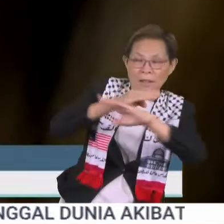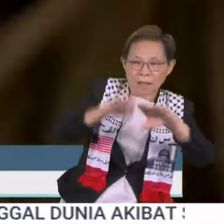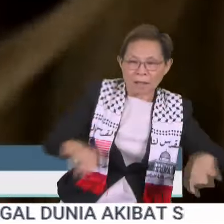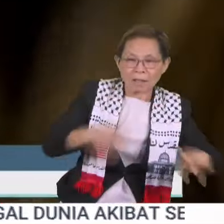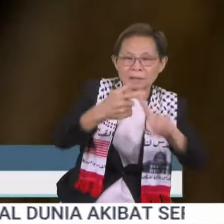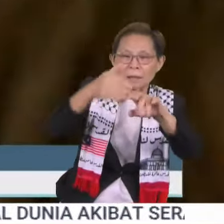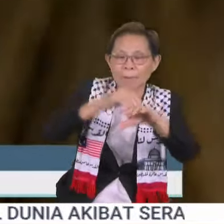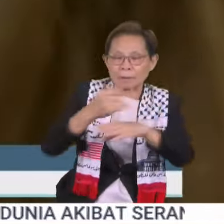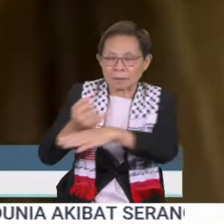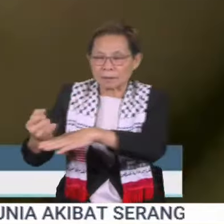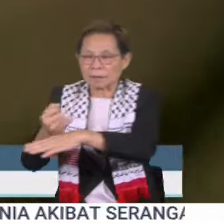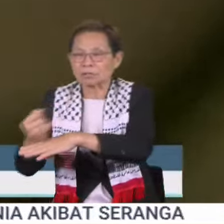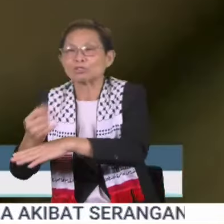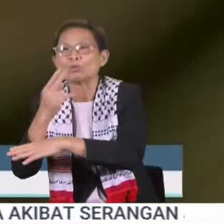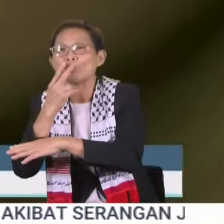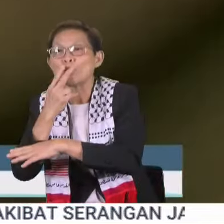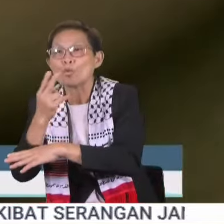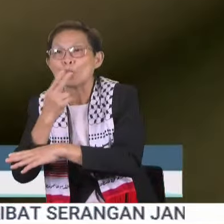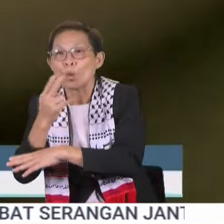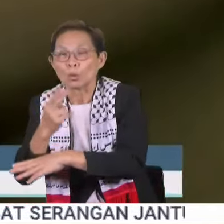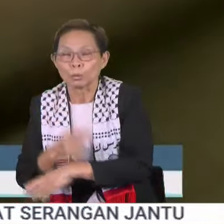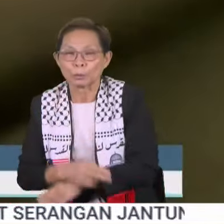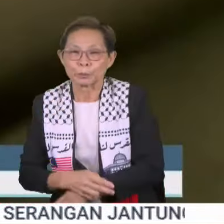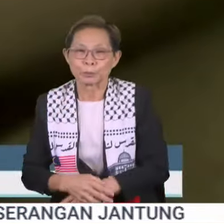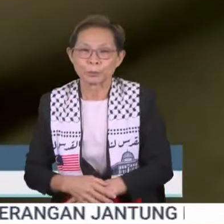daripada industri tembakau.